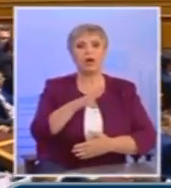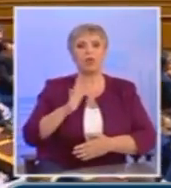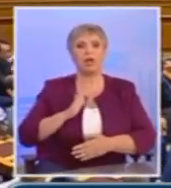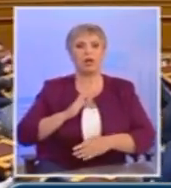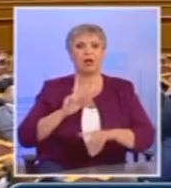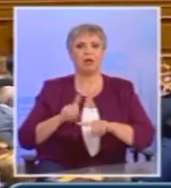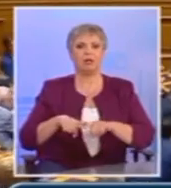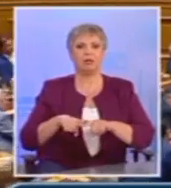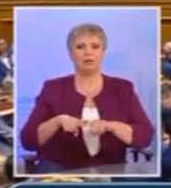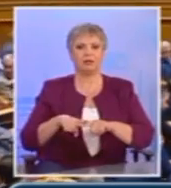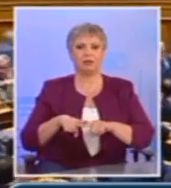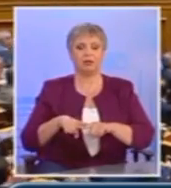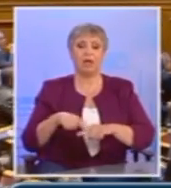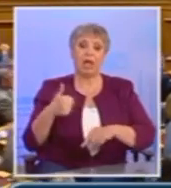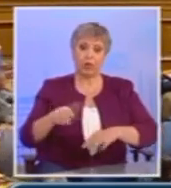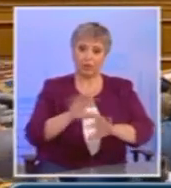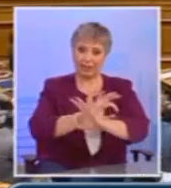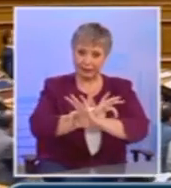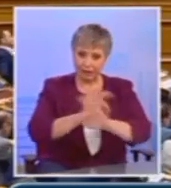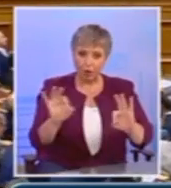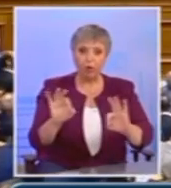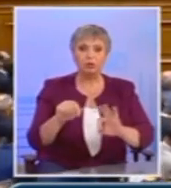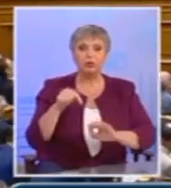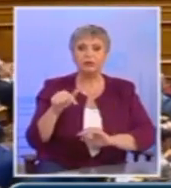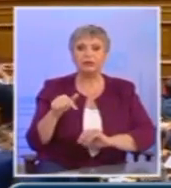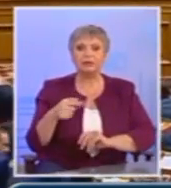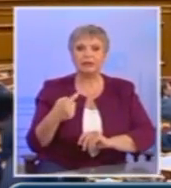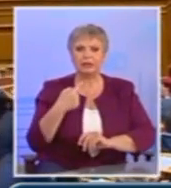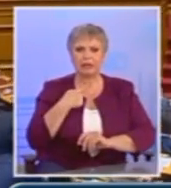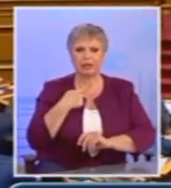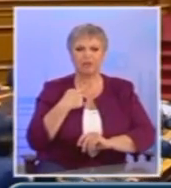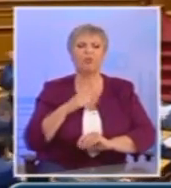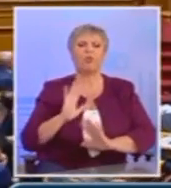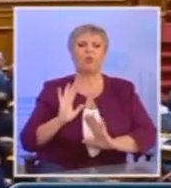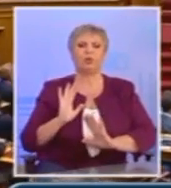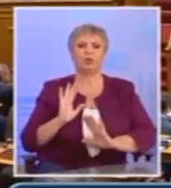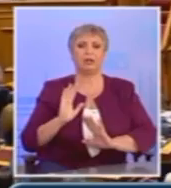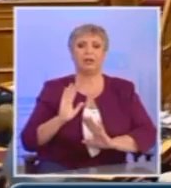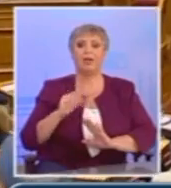Είμαι βέβαιος ότι αυτός ο αγώνας δεν μπορεί να πάει χαμένος και δεν θα πάει χαμένος.